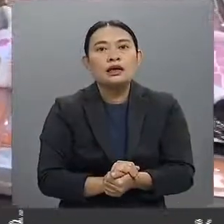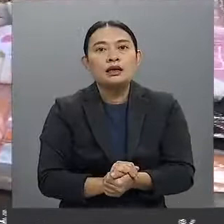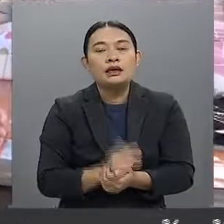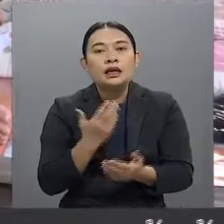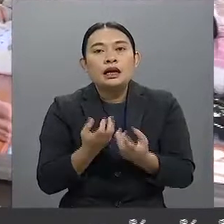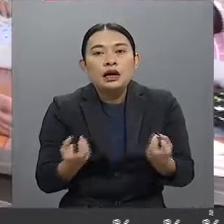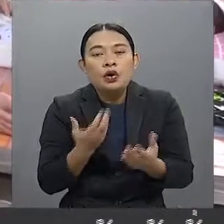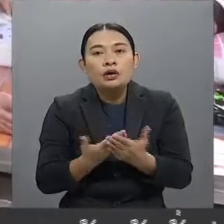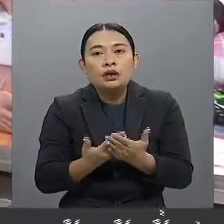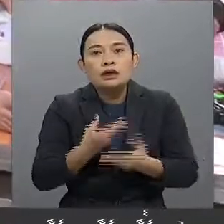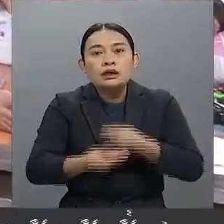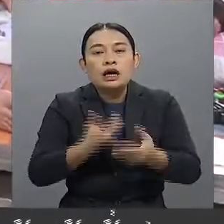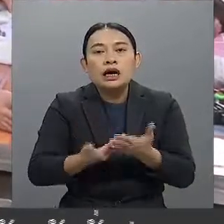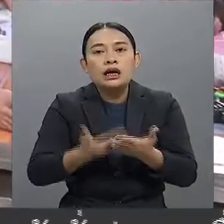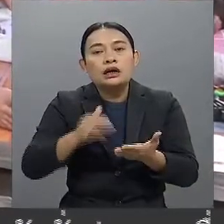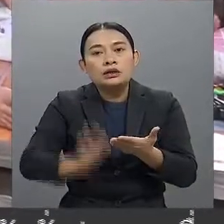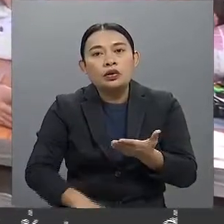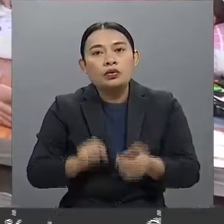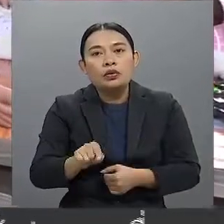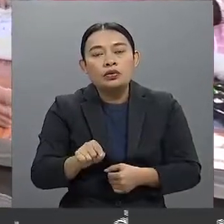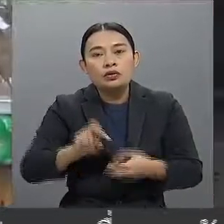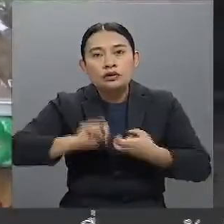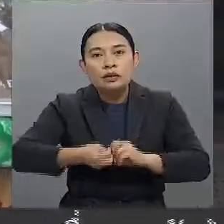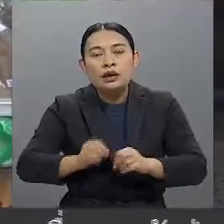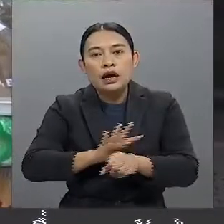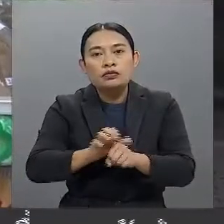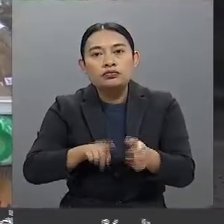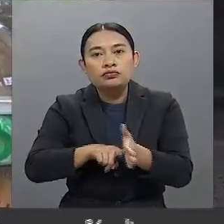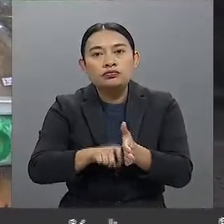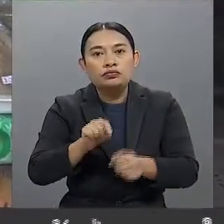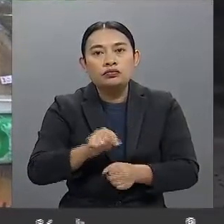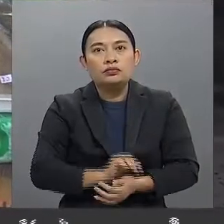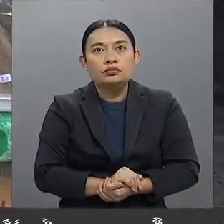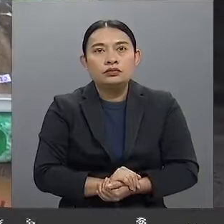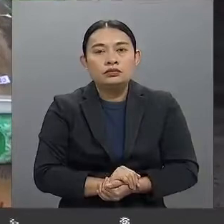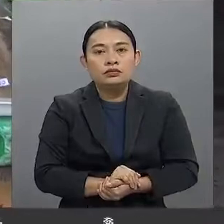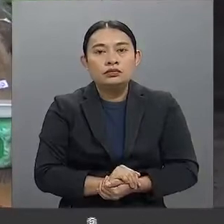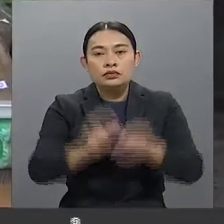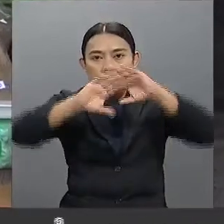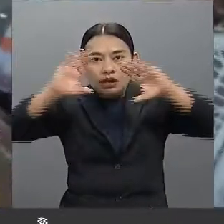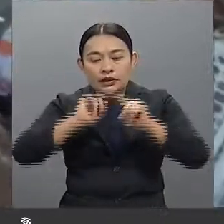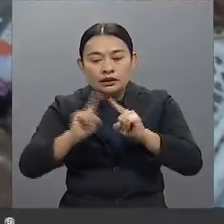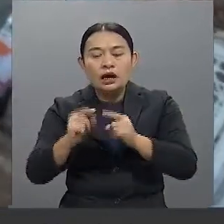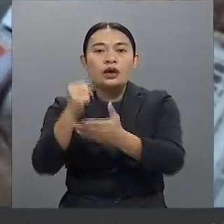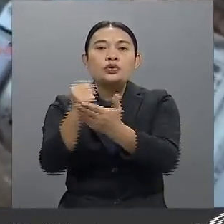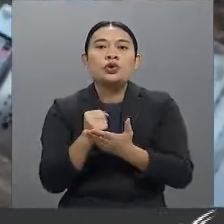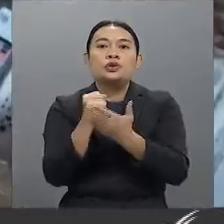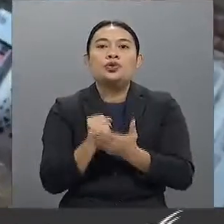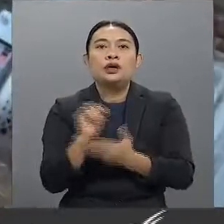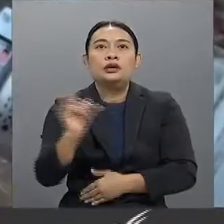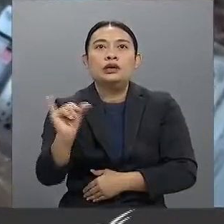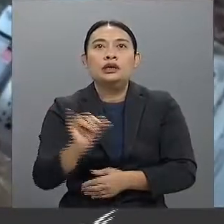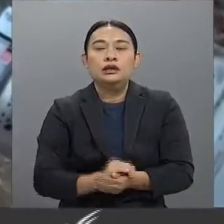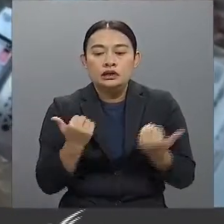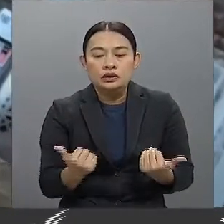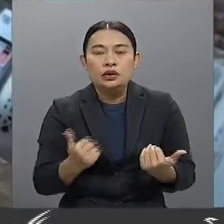จากผลทวงการแพร่ระบาดของ COVID19และหนวยงานภากรฐเองก็ยังไม่มีนาวทางชวยเหลือทำใหเชาประมเดือดร้อนอย่างหนักใน